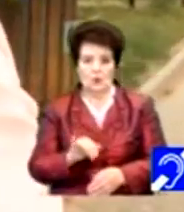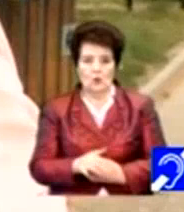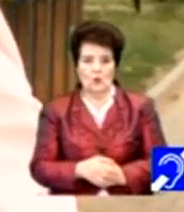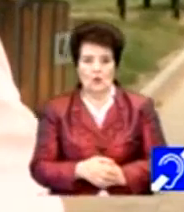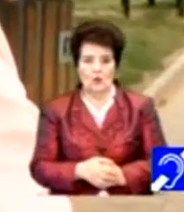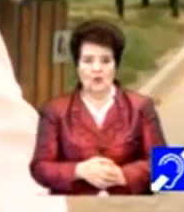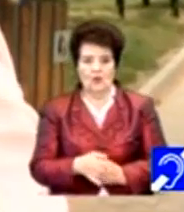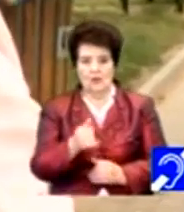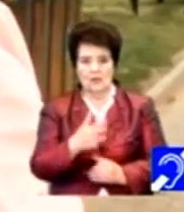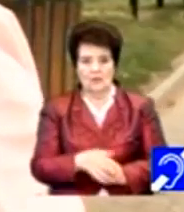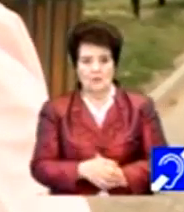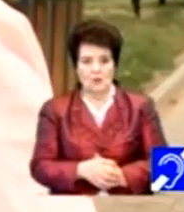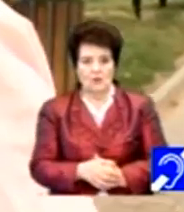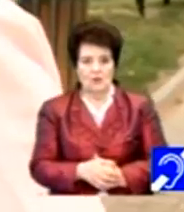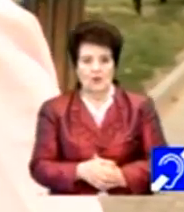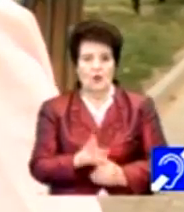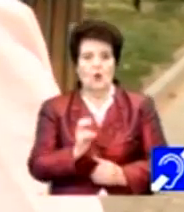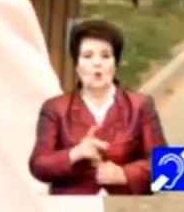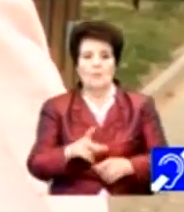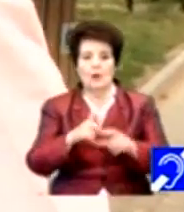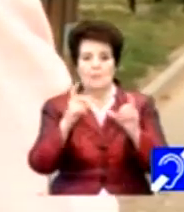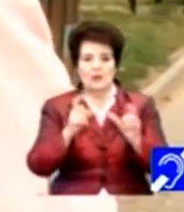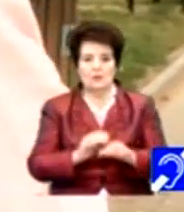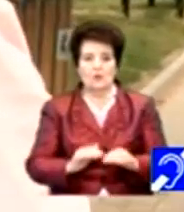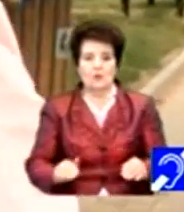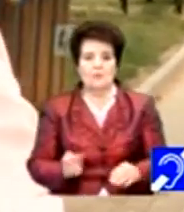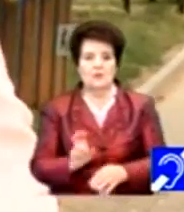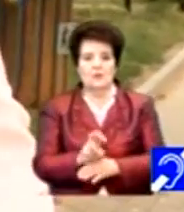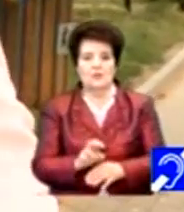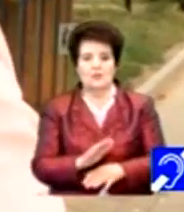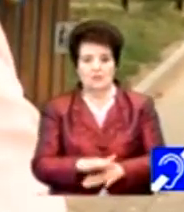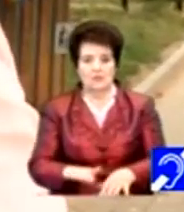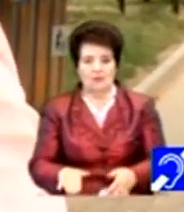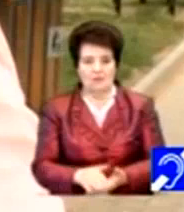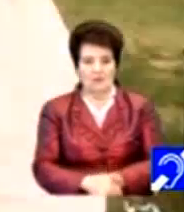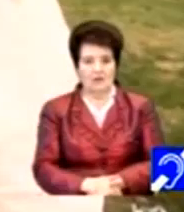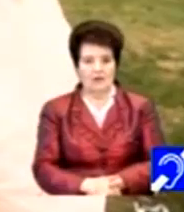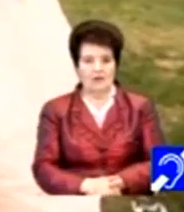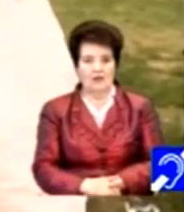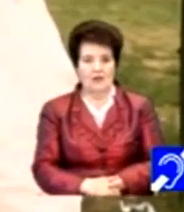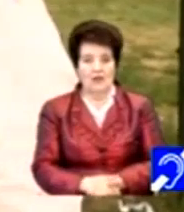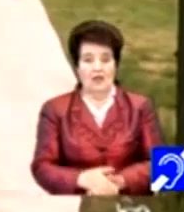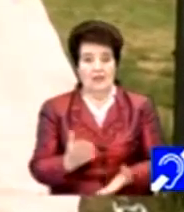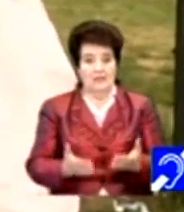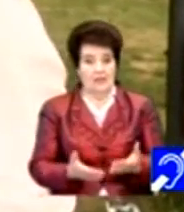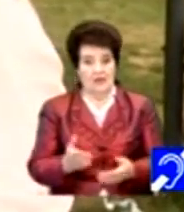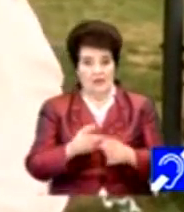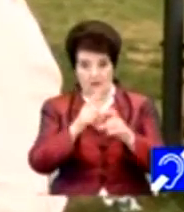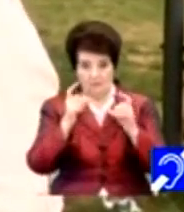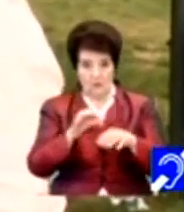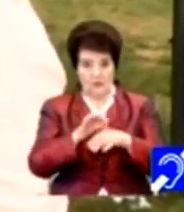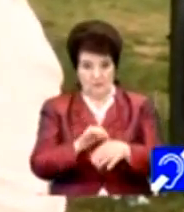De ce? Fără mască. Cum să-i pun eu mască copilului și să ies afară și cum dâns cu mască? Dar dacă port masca,